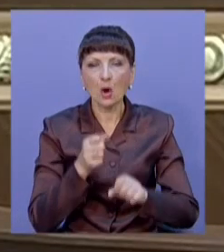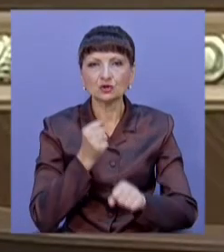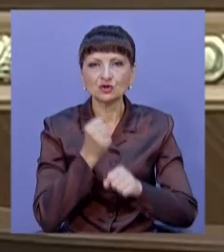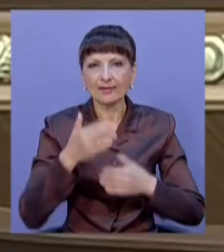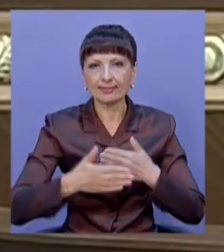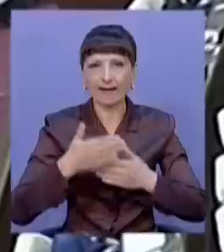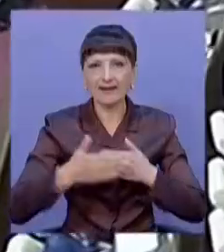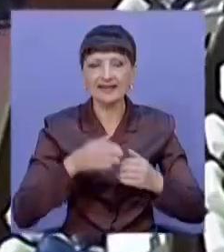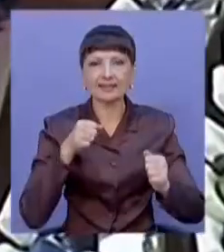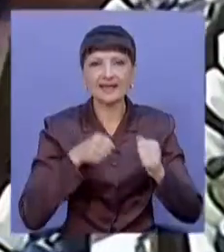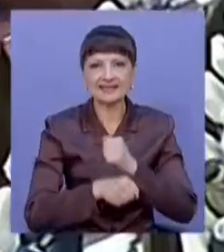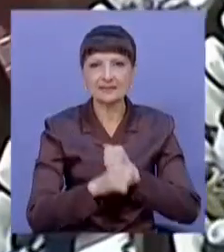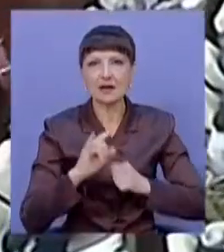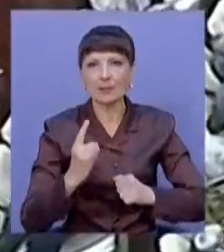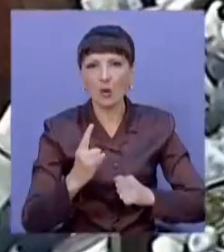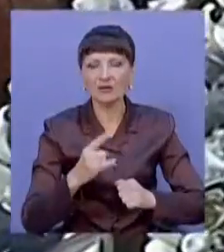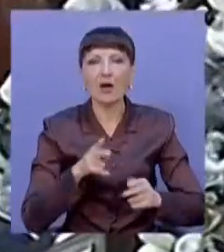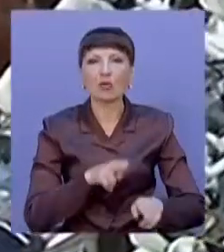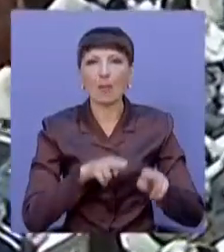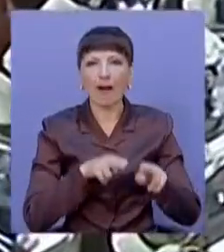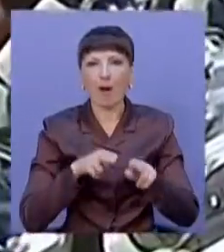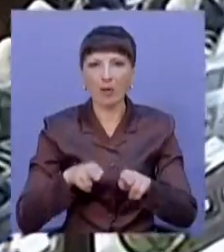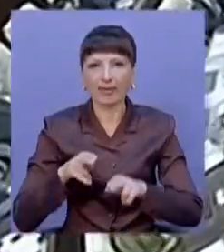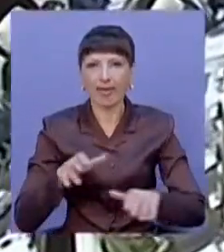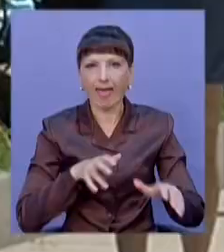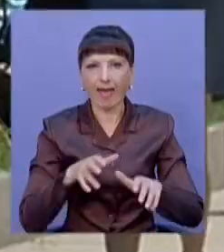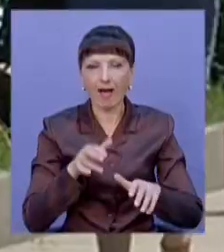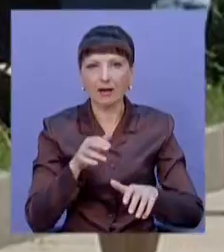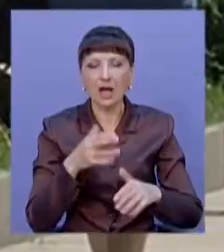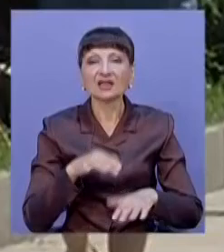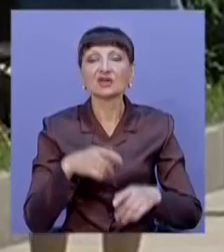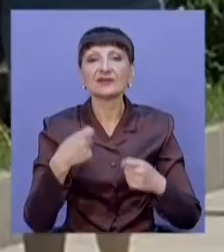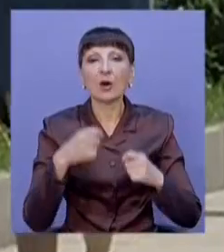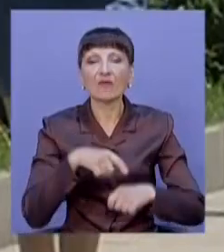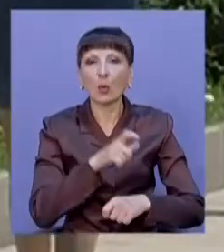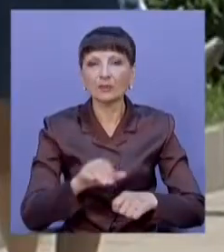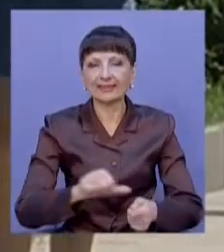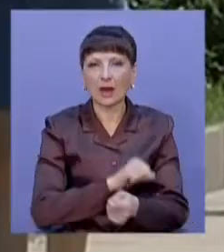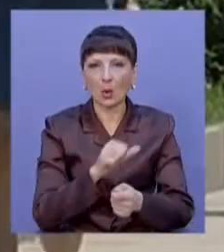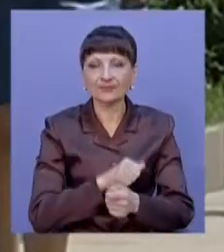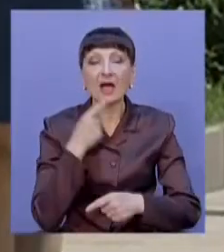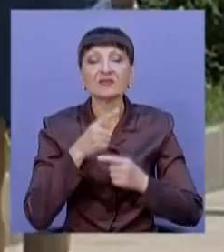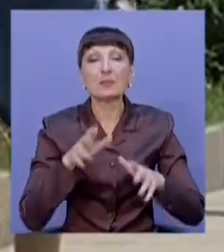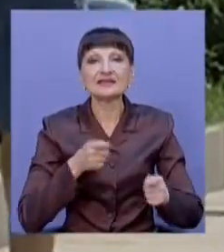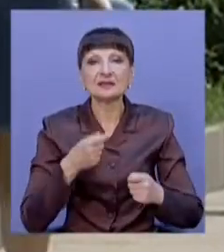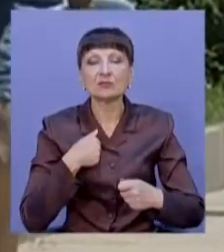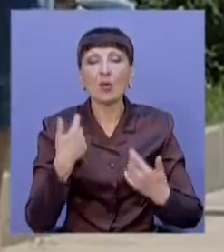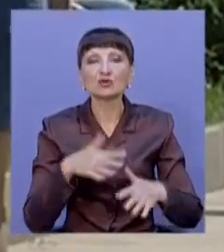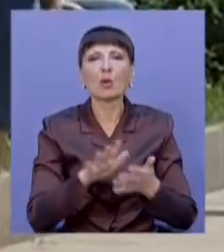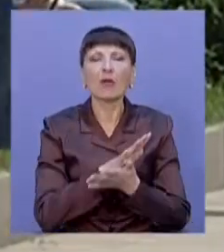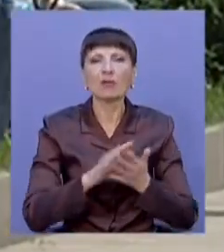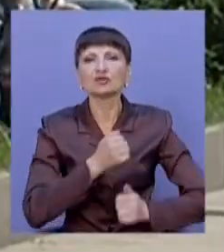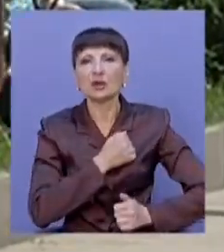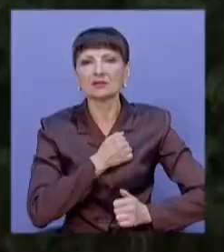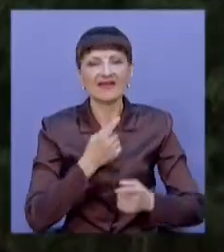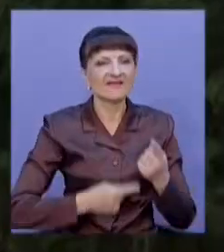ужесточении наказания насильникам, педофилам, браконьерам, а также за торговлю людьми и наркотиками. По словам Токаева, мы увлеклись гуманизацией.